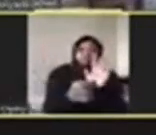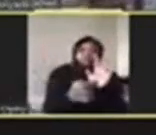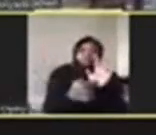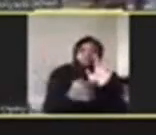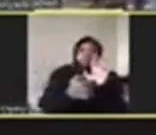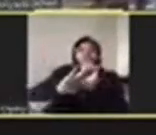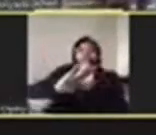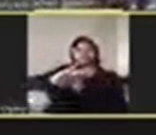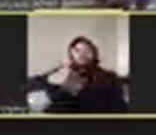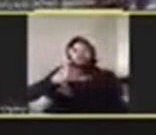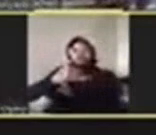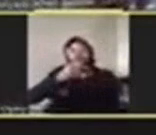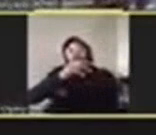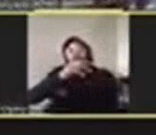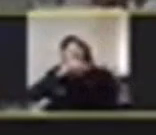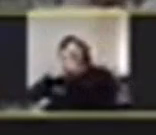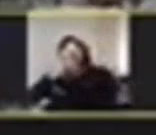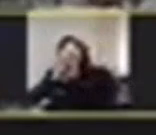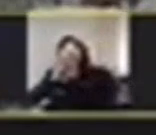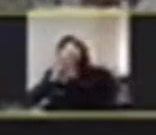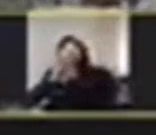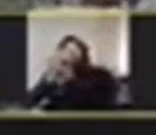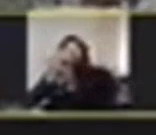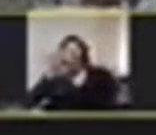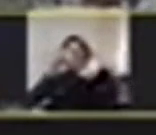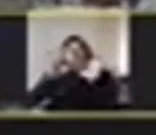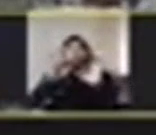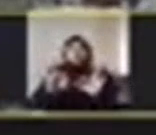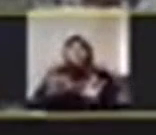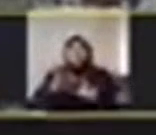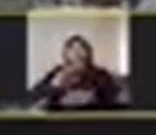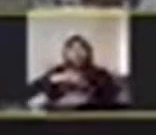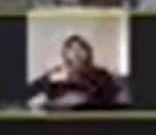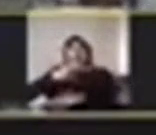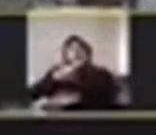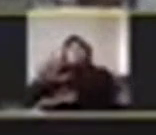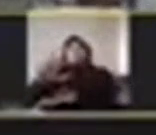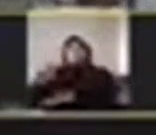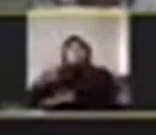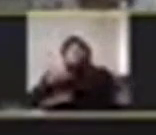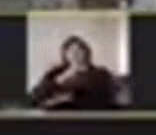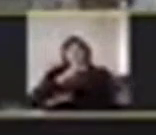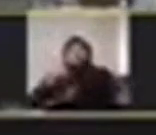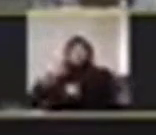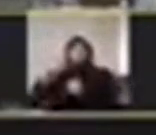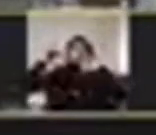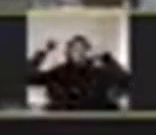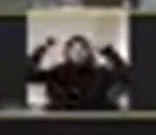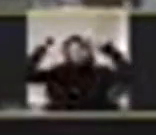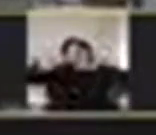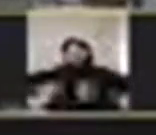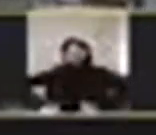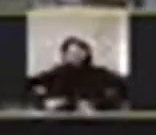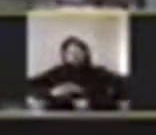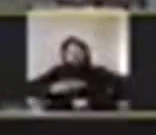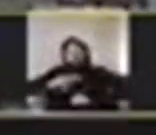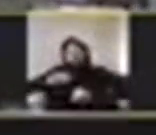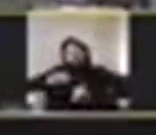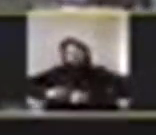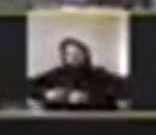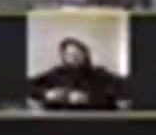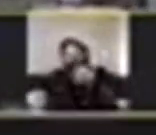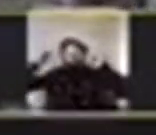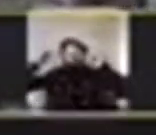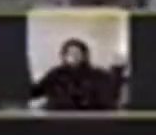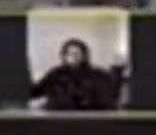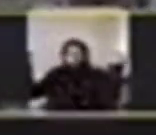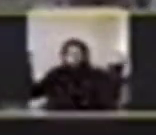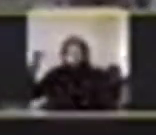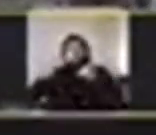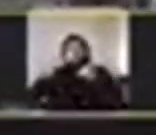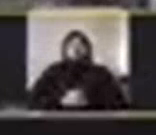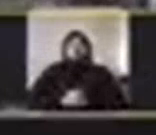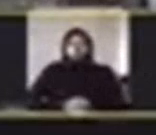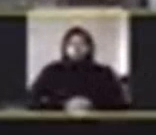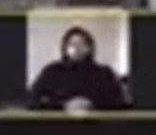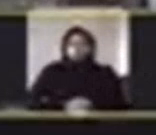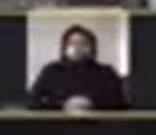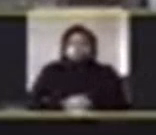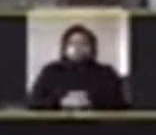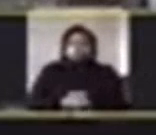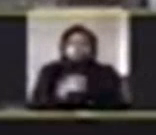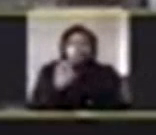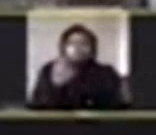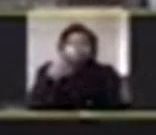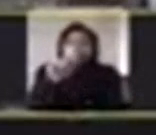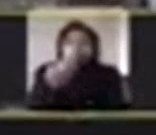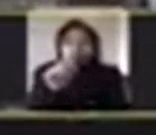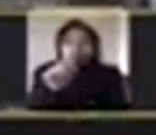13 Juli 2020 ya. Yang setuju dengan tidak setuju. Yang betul ini yang betul